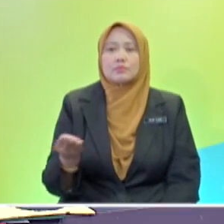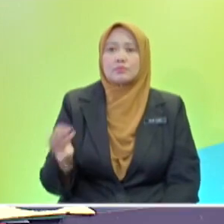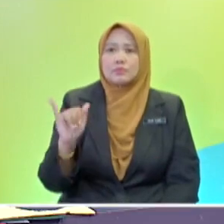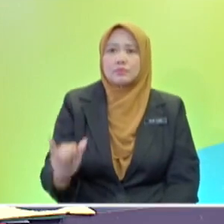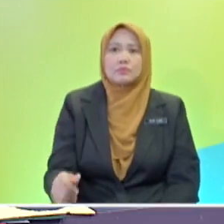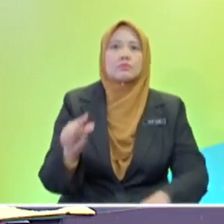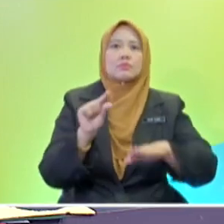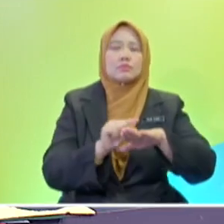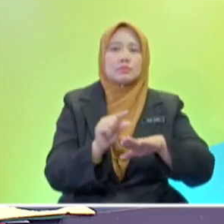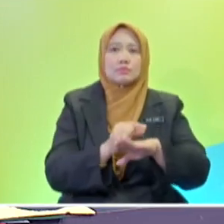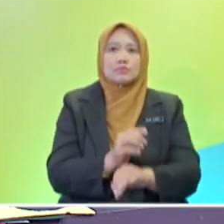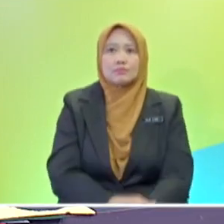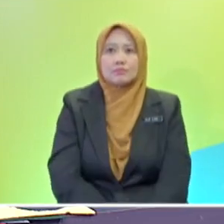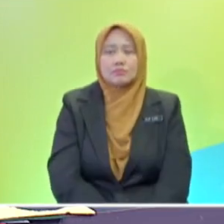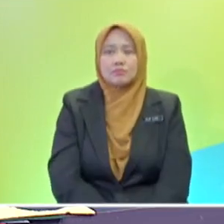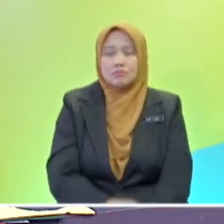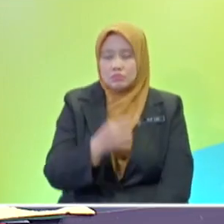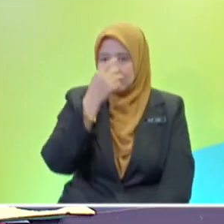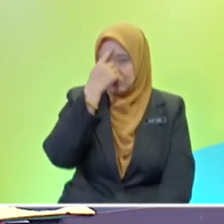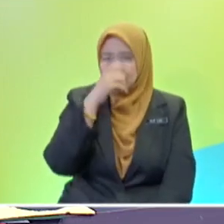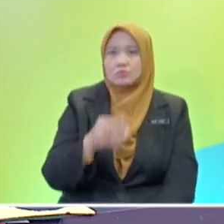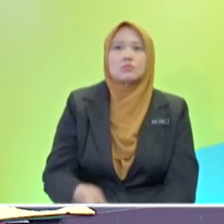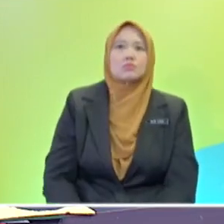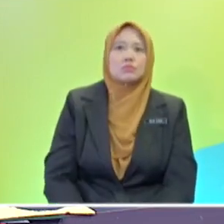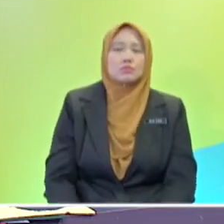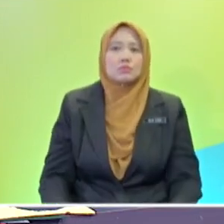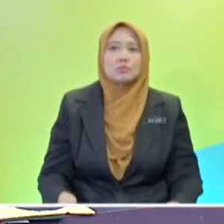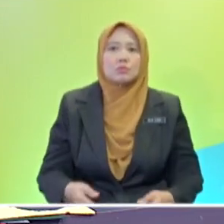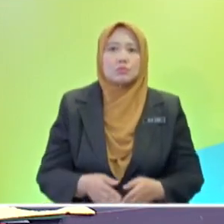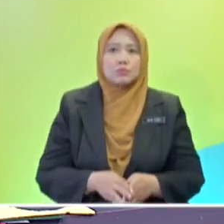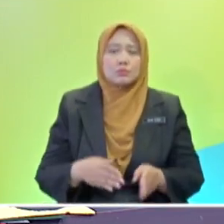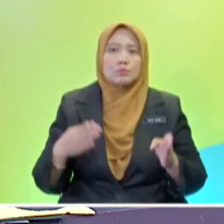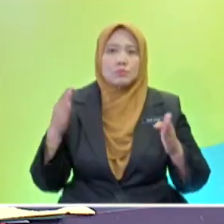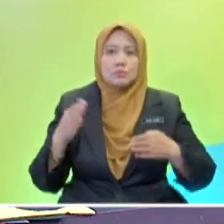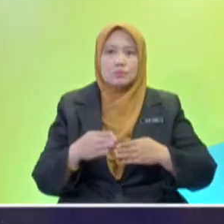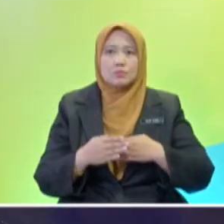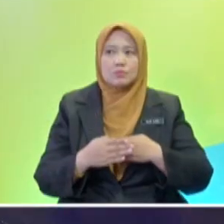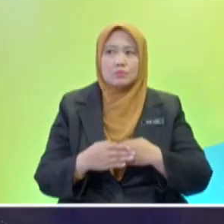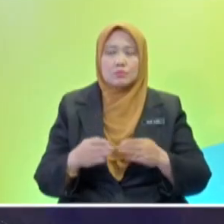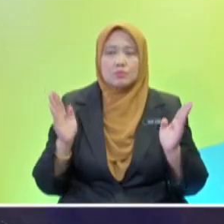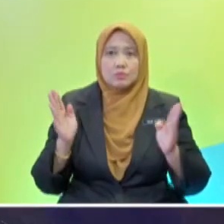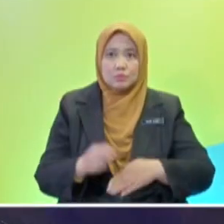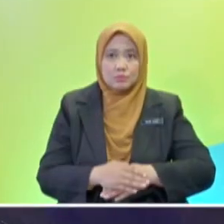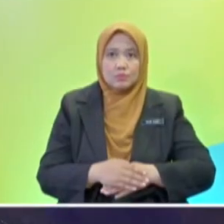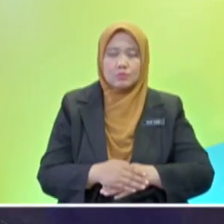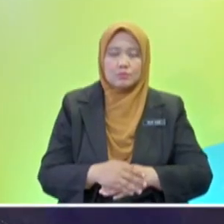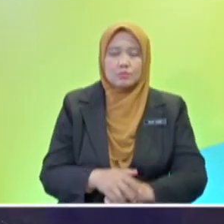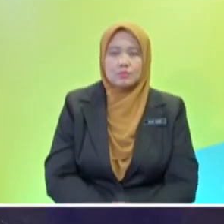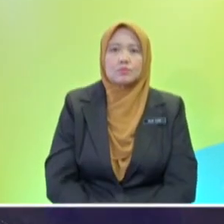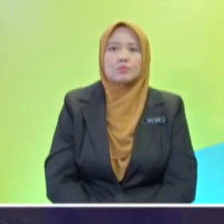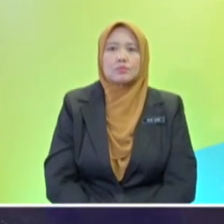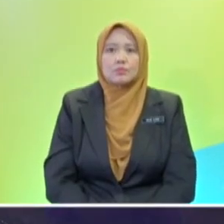bahasa seni yang akan kita aplikasikan dalam penghasilan produk kita pada hari ini yaitu yang pertama